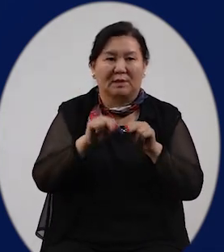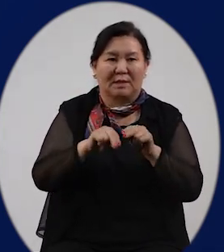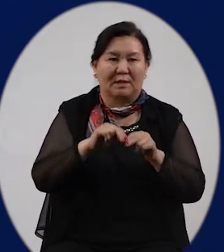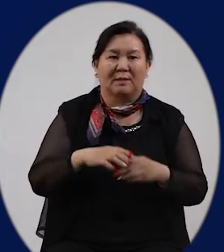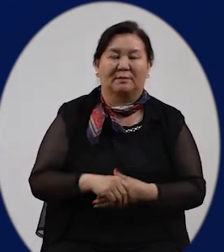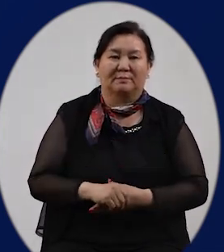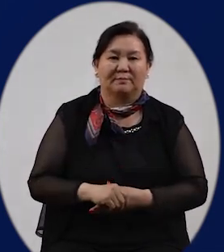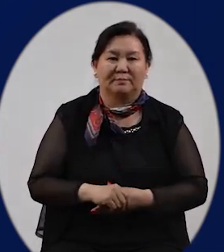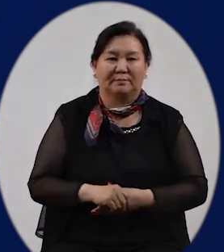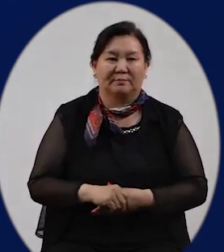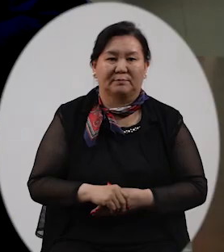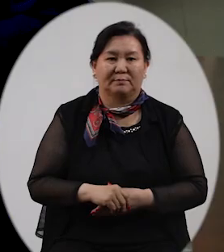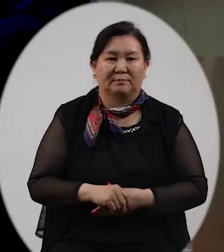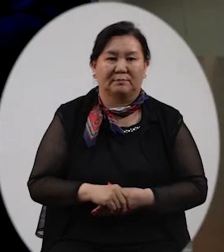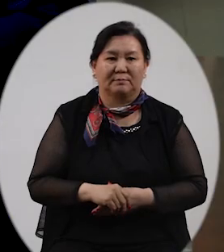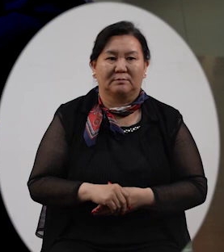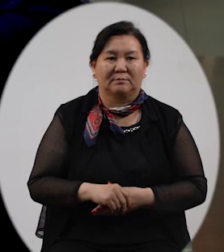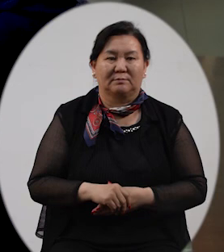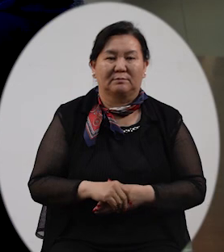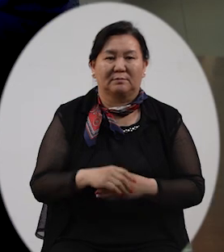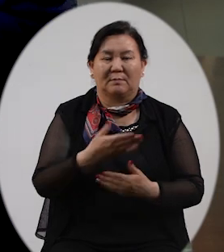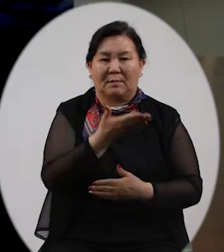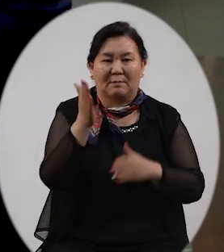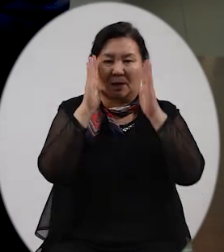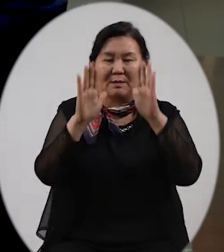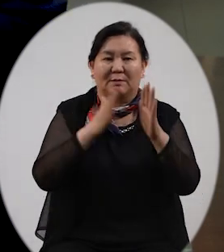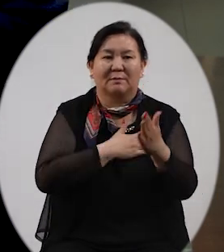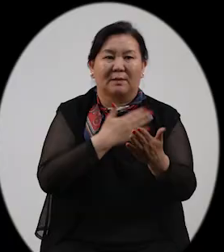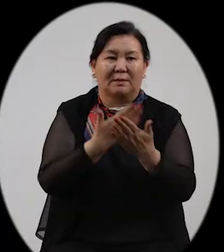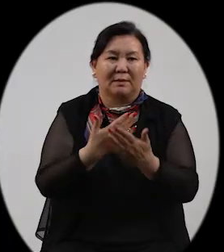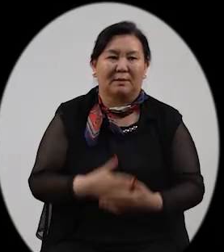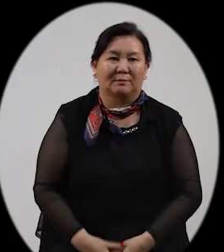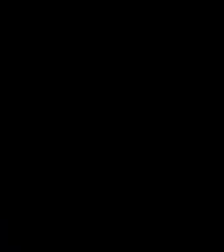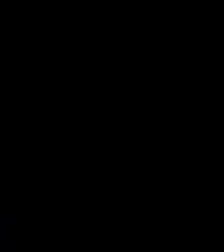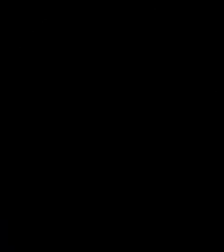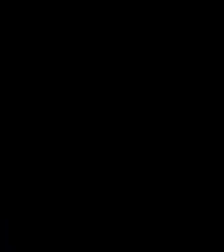За та бүхэнд анхаарал хандуулсан баярлалаа.